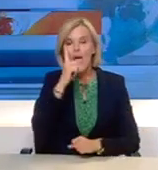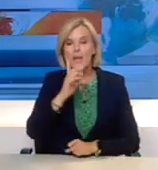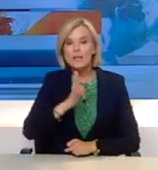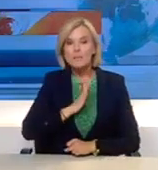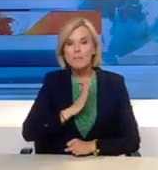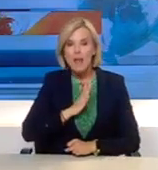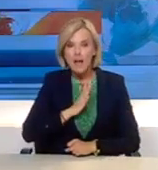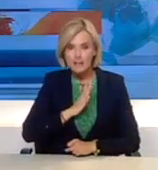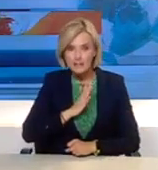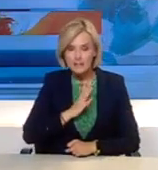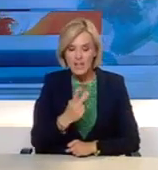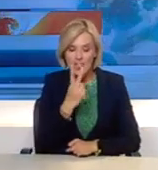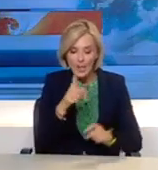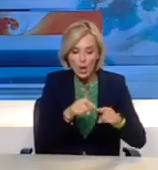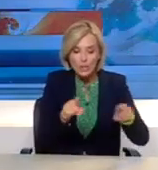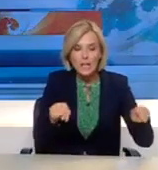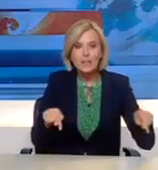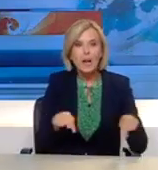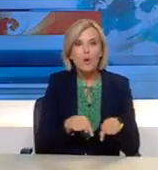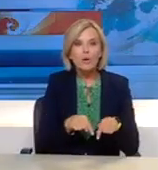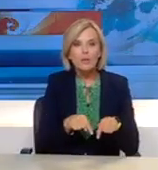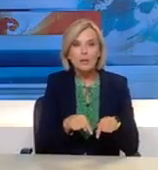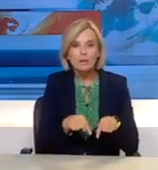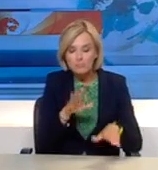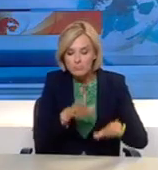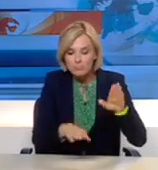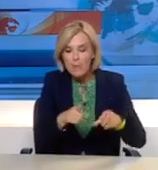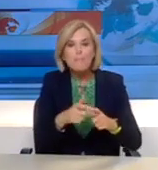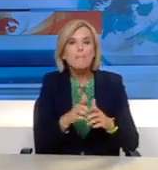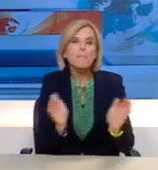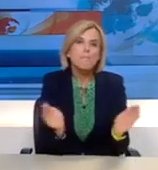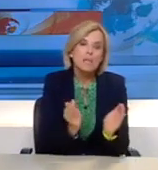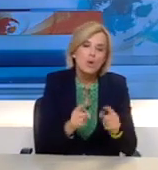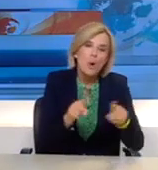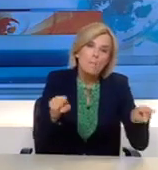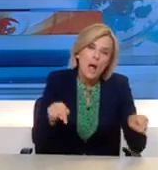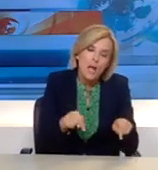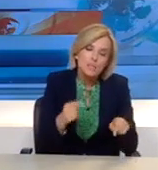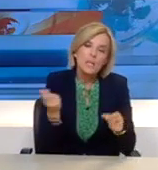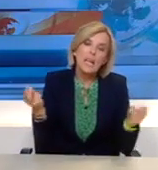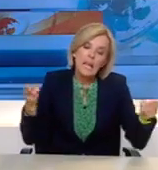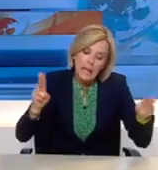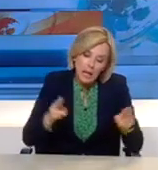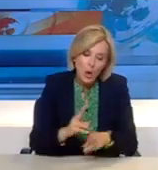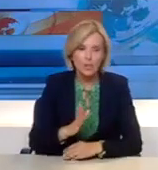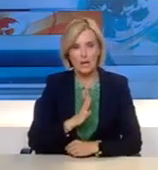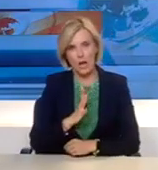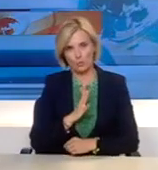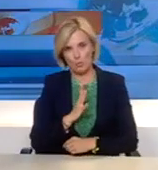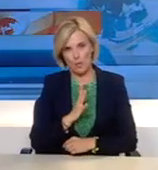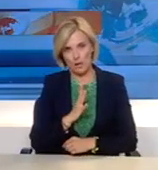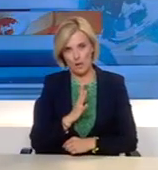ανά 2 τετραγωνικά συνολικής ωφέλιμης επιτρεπόμενης επιφάνειας λειτουργίας. Η συνολική ωφέλιμη επιτρεπόμενη επιφάνεια λειτουργίας